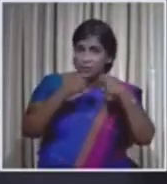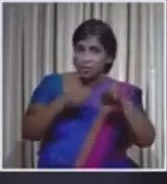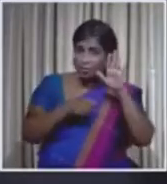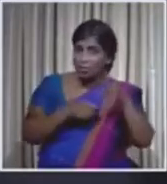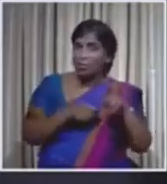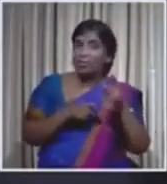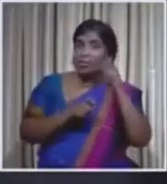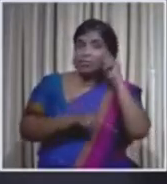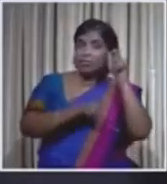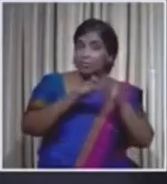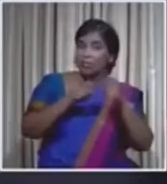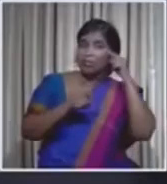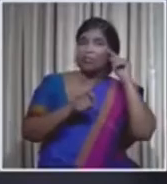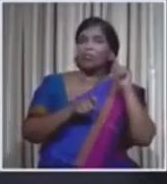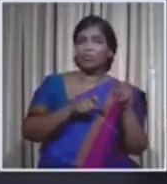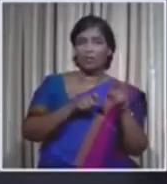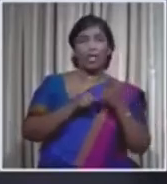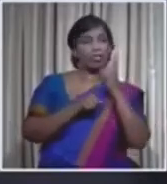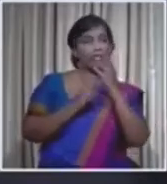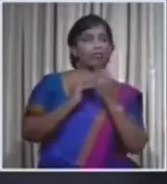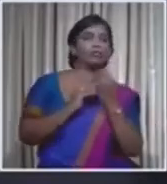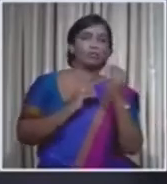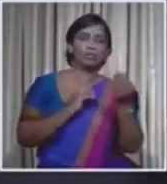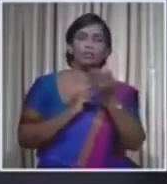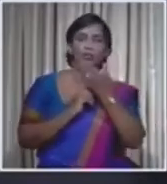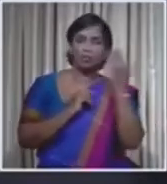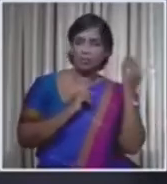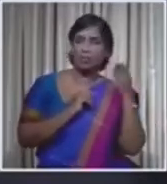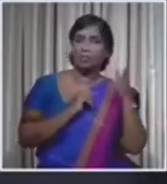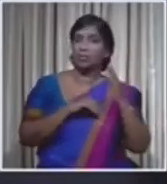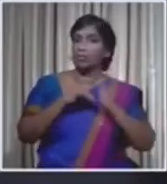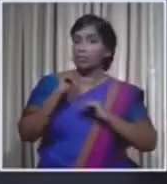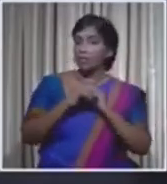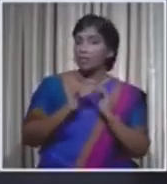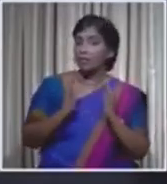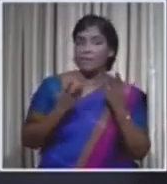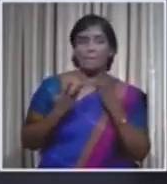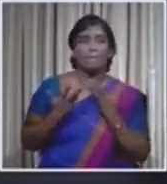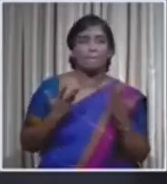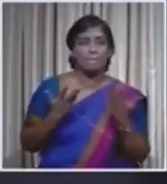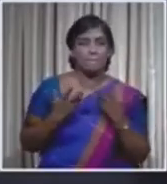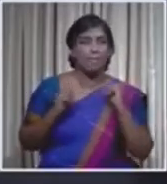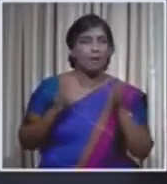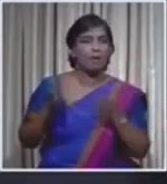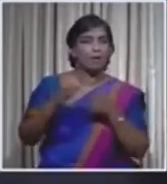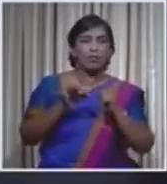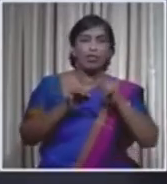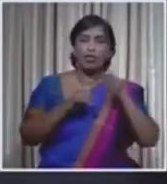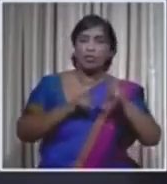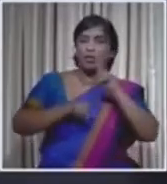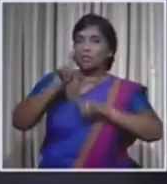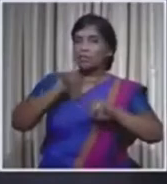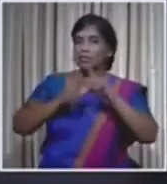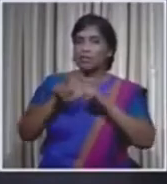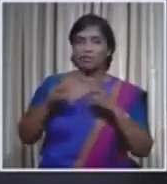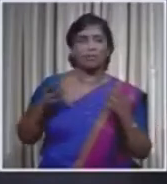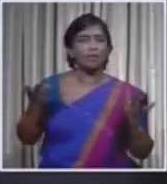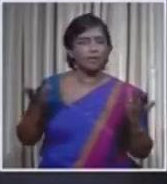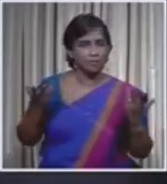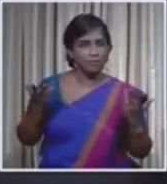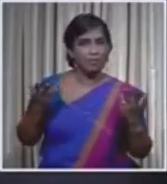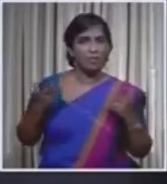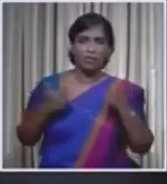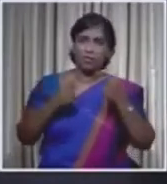කරන නිලධාරියට විරුද්ධව දඬුවම් කරන්න පුළුවන් මේවා ක්‍රියාත්මක කරන්න බෑ මොකද කැබිනට් මණ්ඩලයක සාකච්ඡා කළා නැහැ ඒක